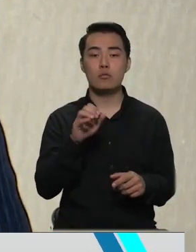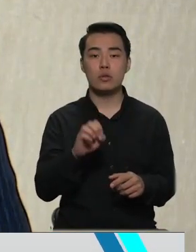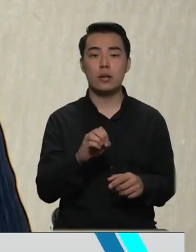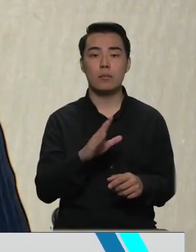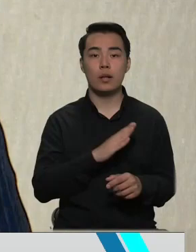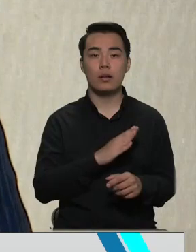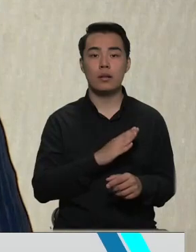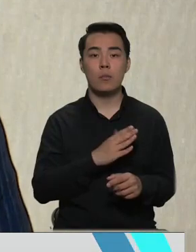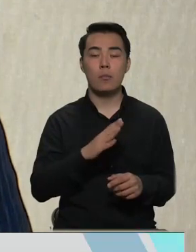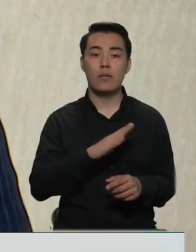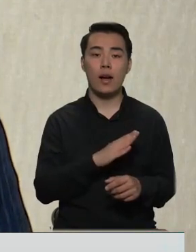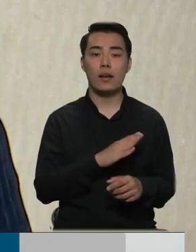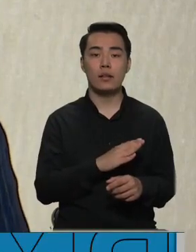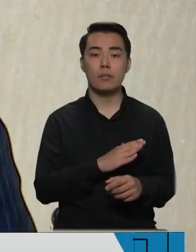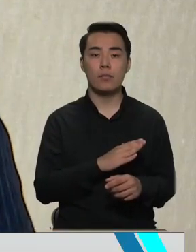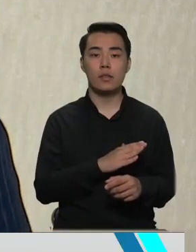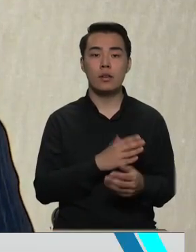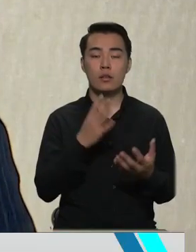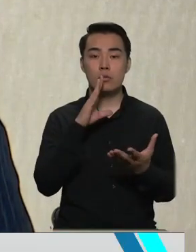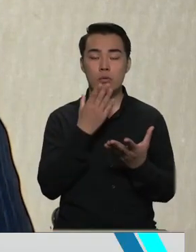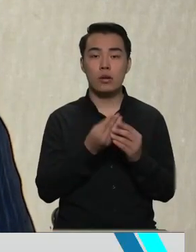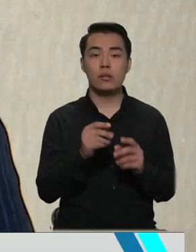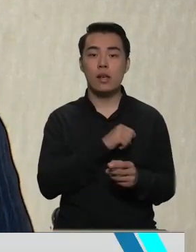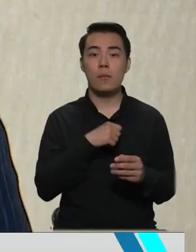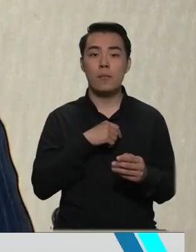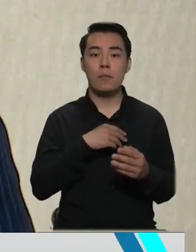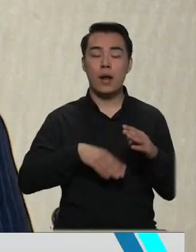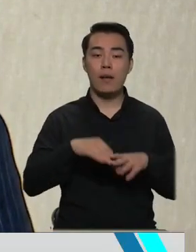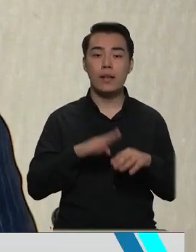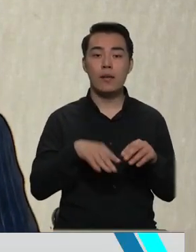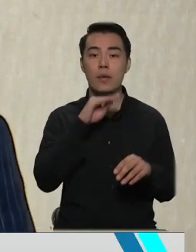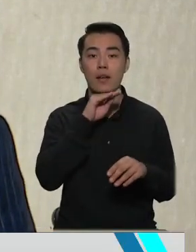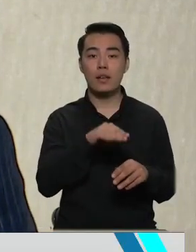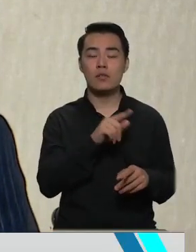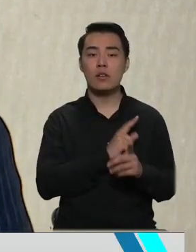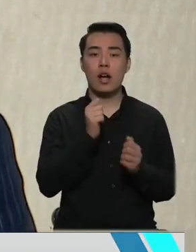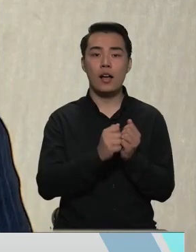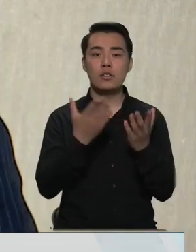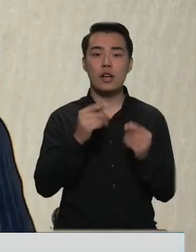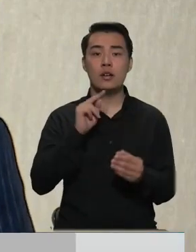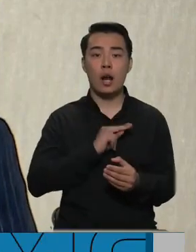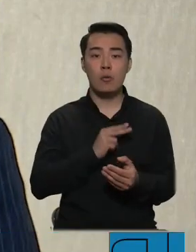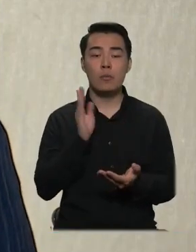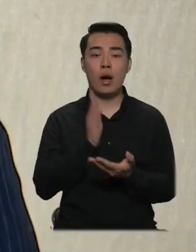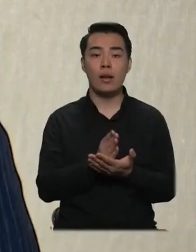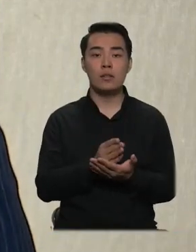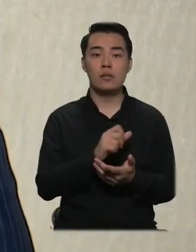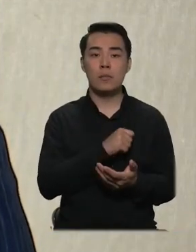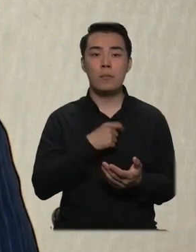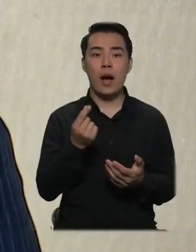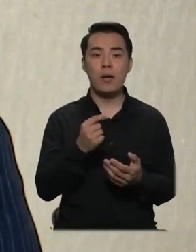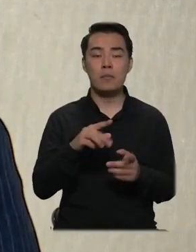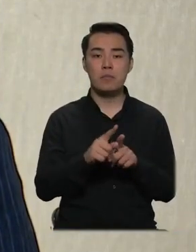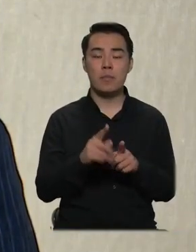иногда своим профессионализмом да то есть зная то что он делает каждодневную работу профессиональную завоевать маленькую